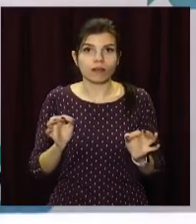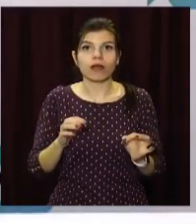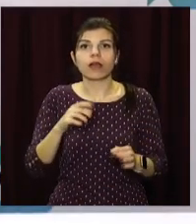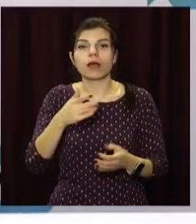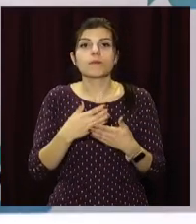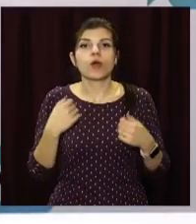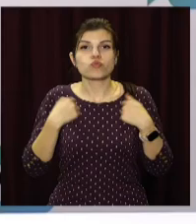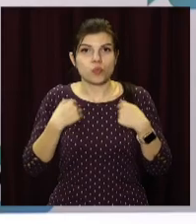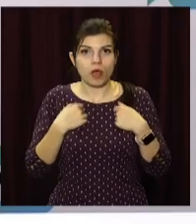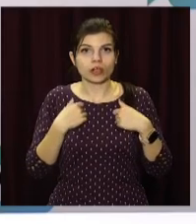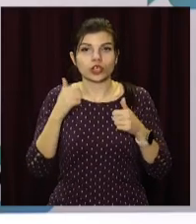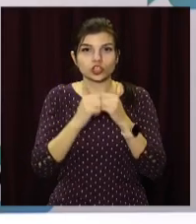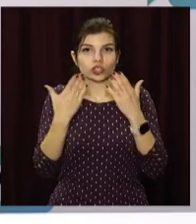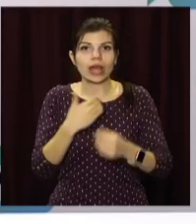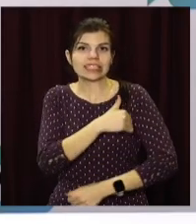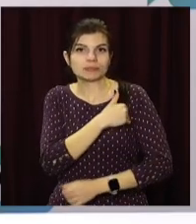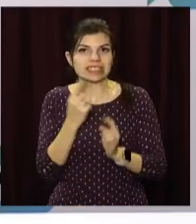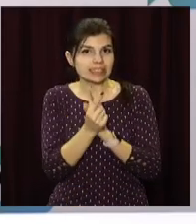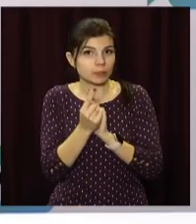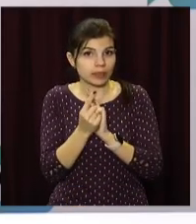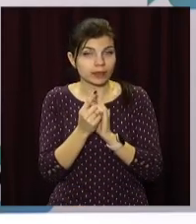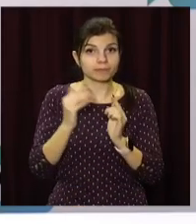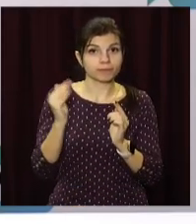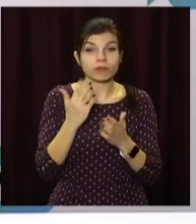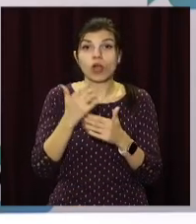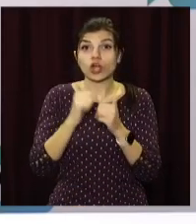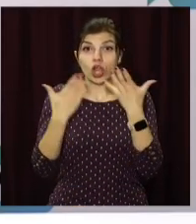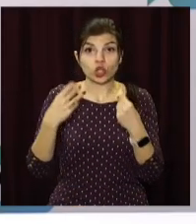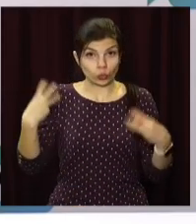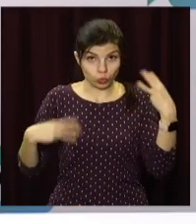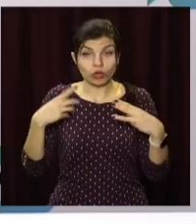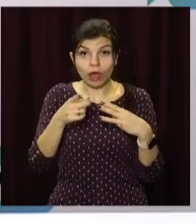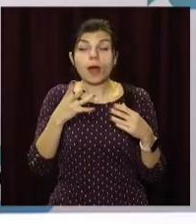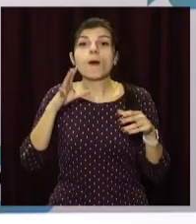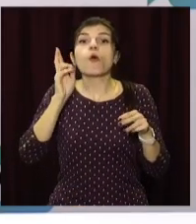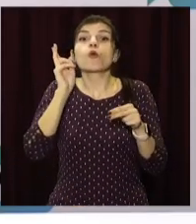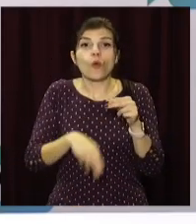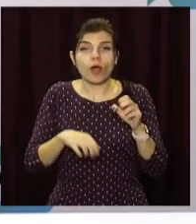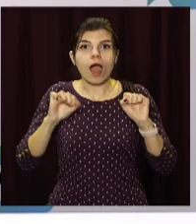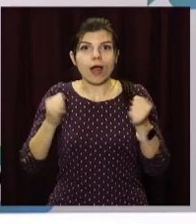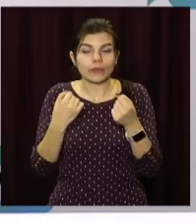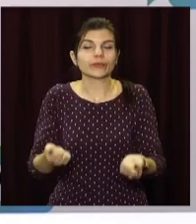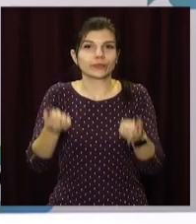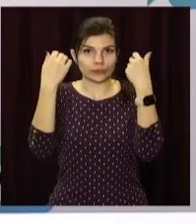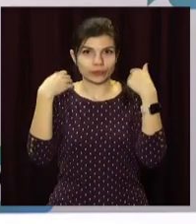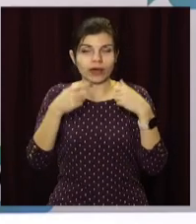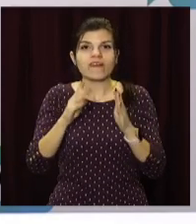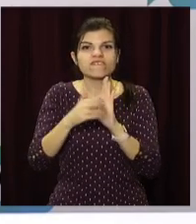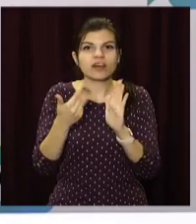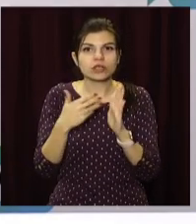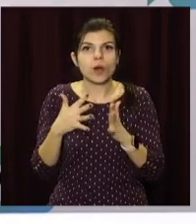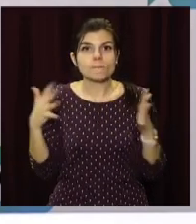ежедневных купаниях. Если вы принимаете каждый день душ, заканчивайте душ холодным обливанием. Это вызывает